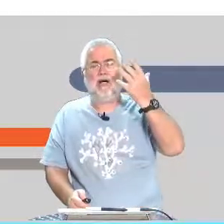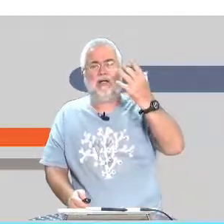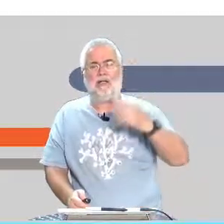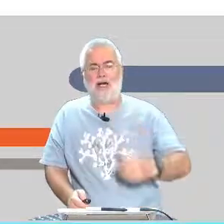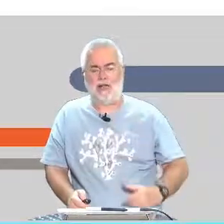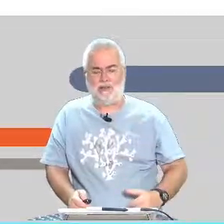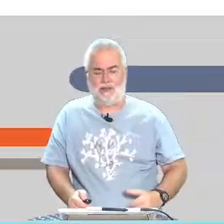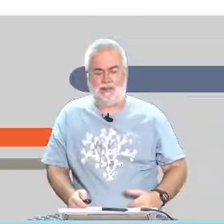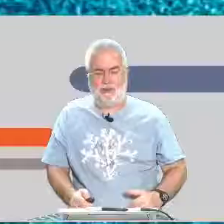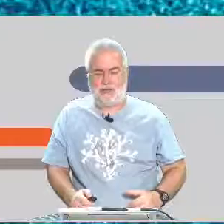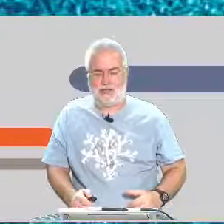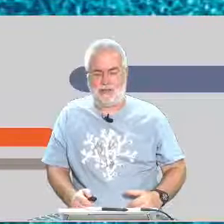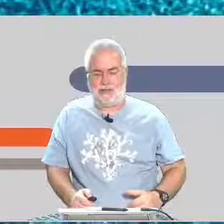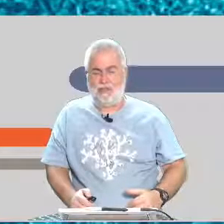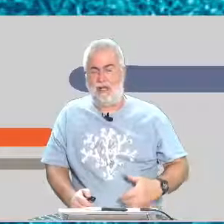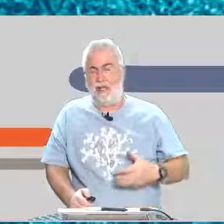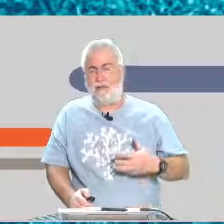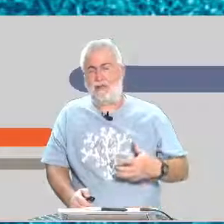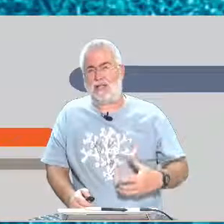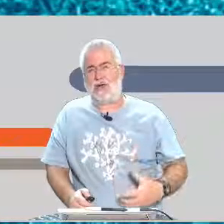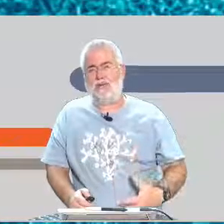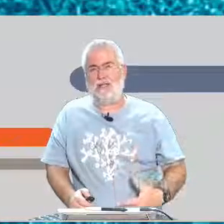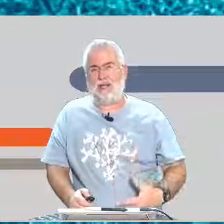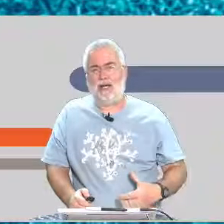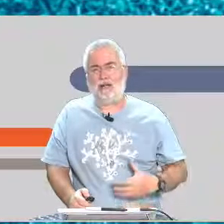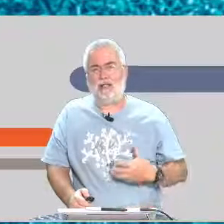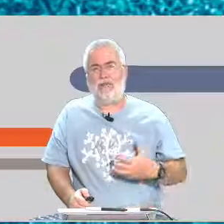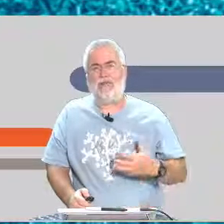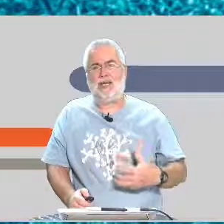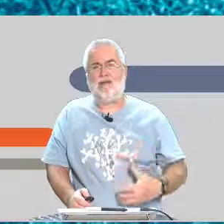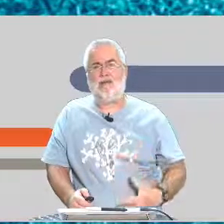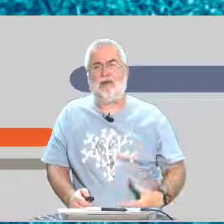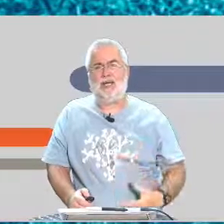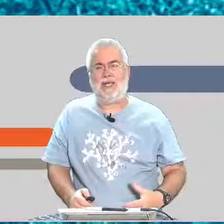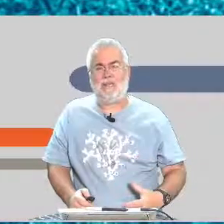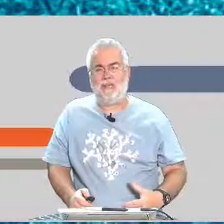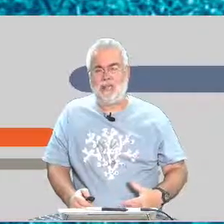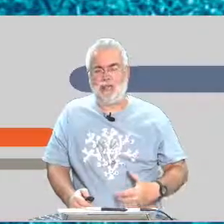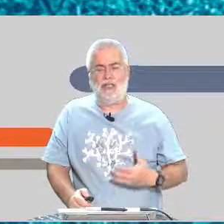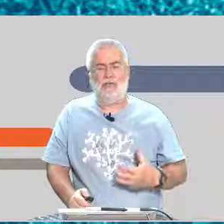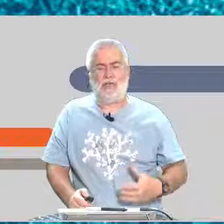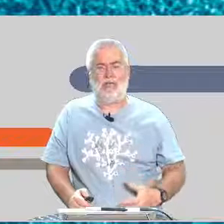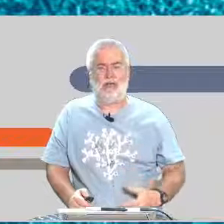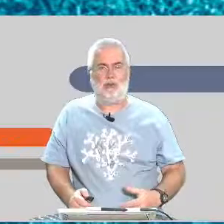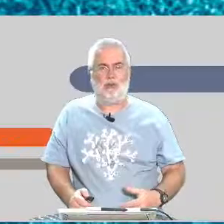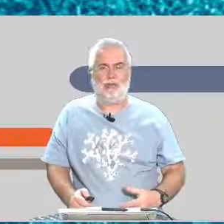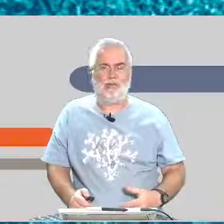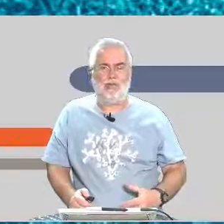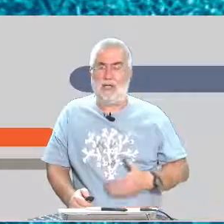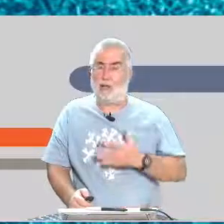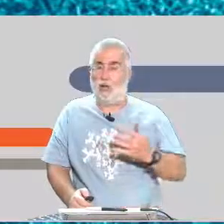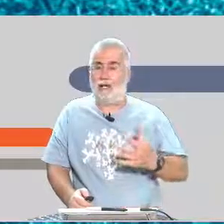ואת הראייה העתידית בנושא הזה. למעשה אנחנו הולכים לדבר על אותם תאים מופלאים שנמצאים לנו